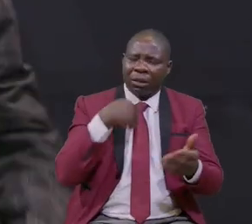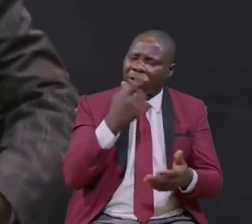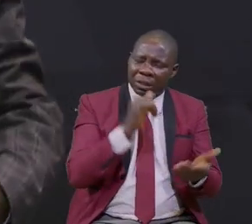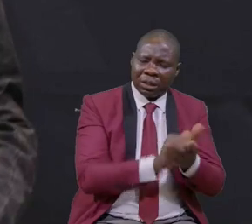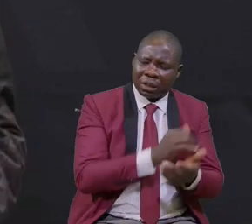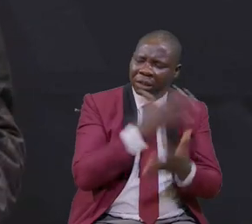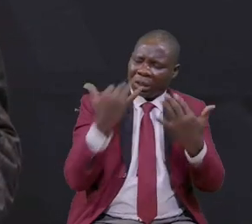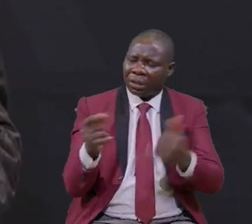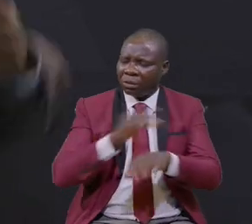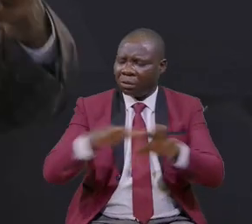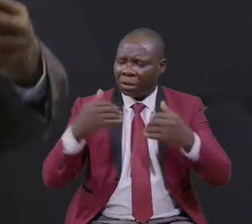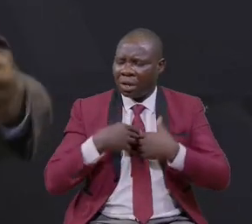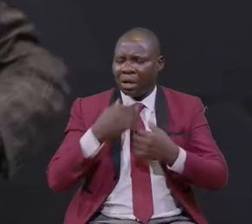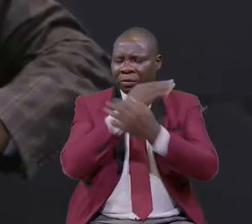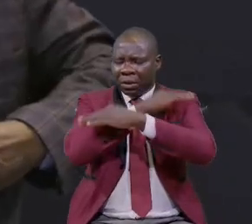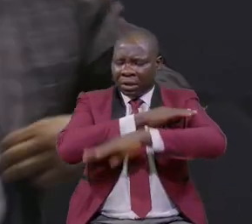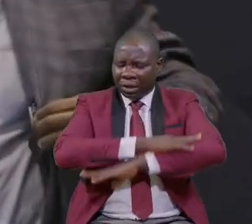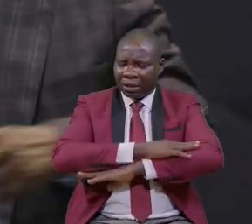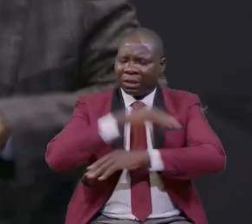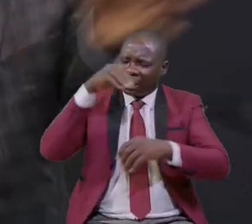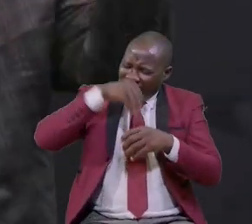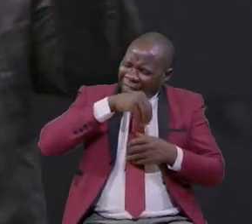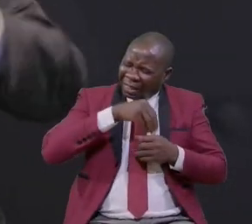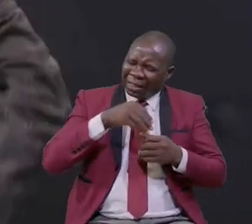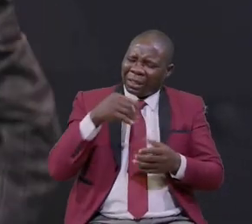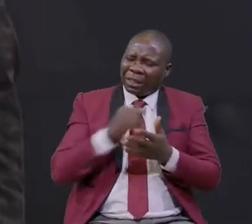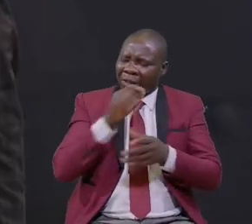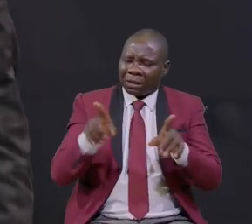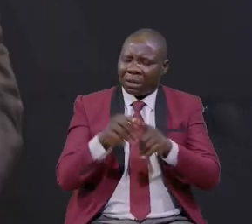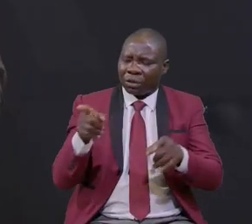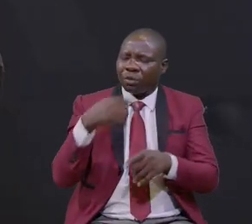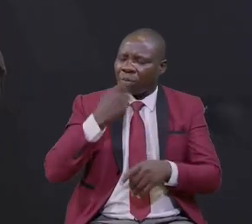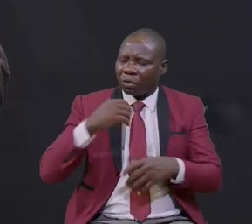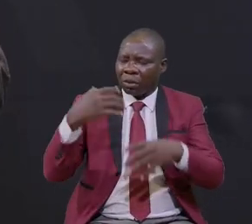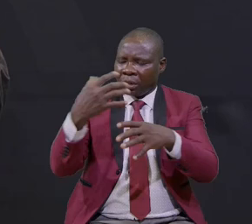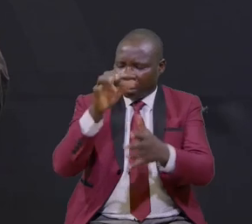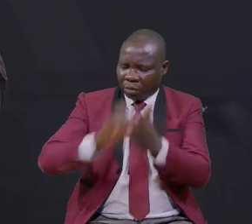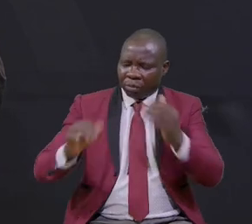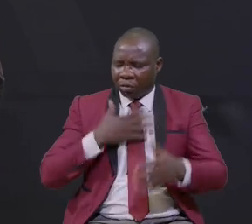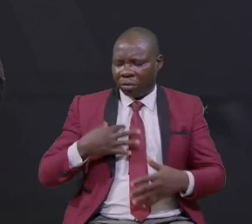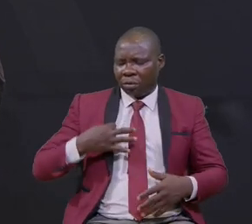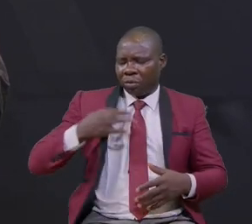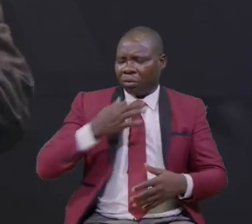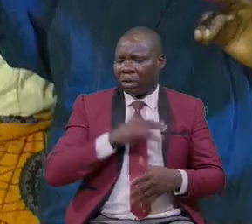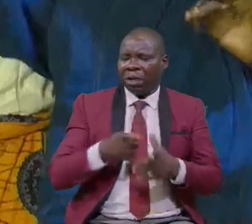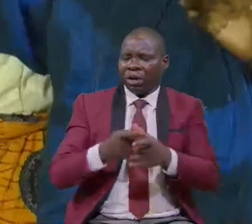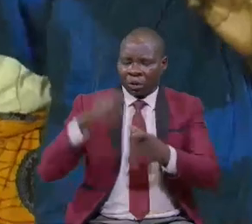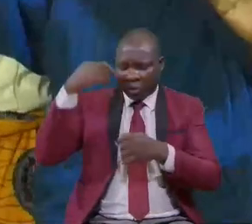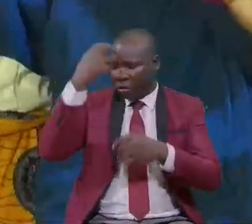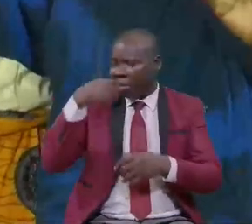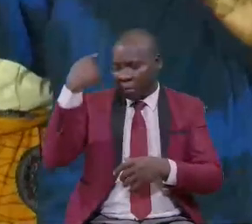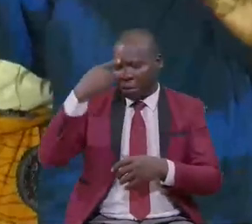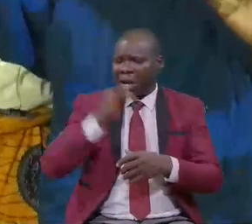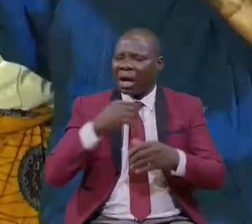Maintenant, tu n'as plus de repos intérieurement. C'est comme si tu dois te déshabiller et marcher nu. Je fais taire ces